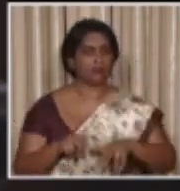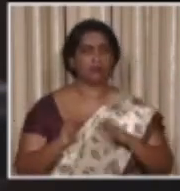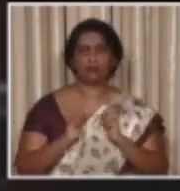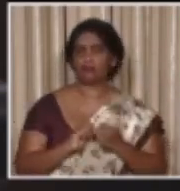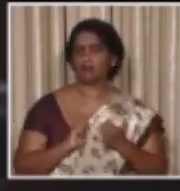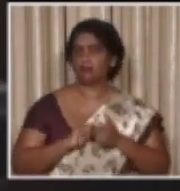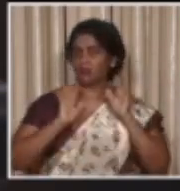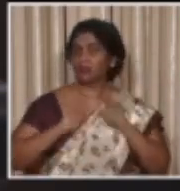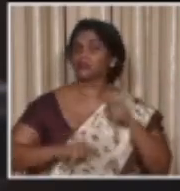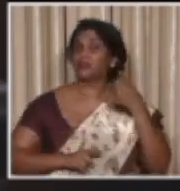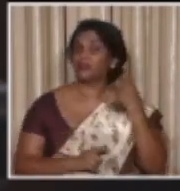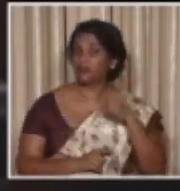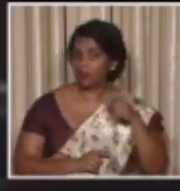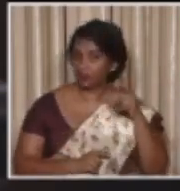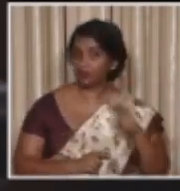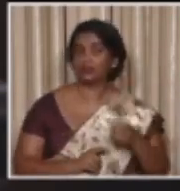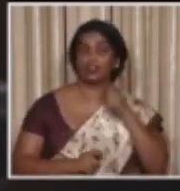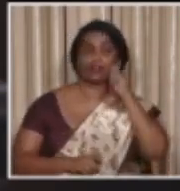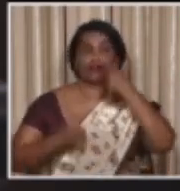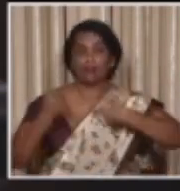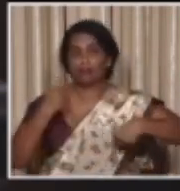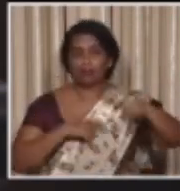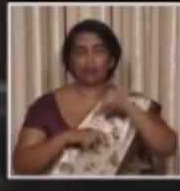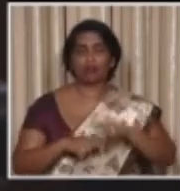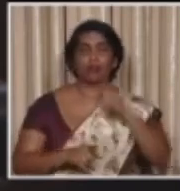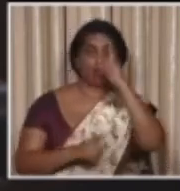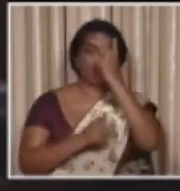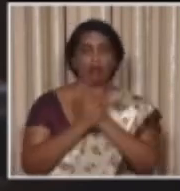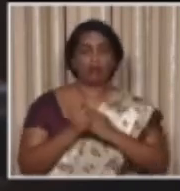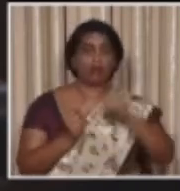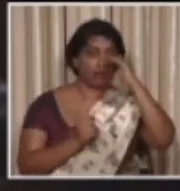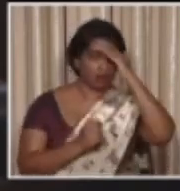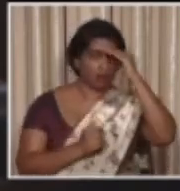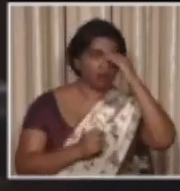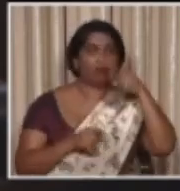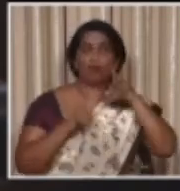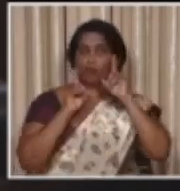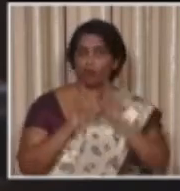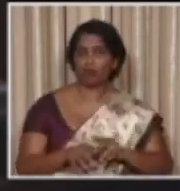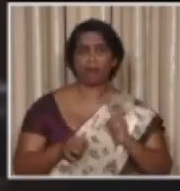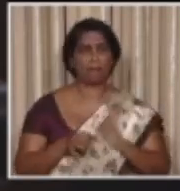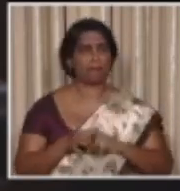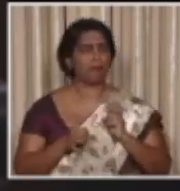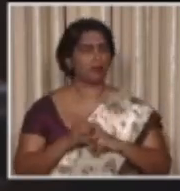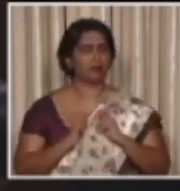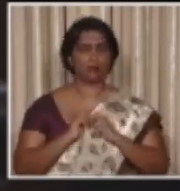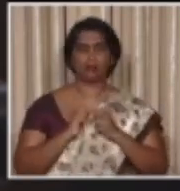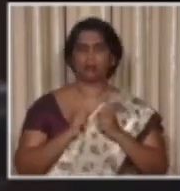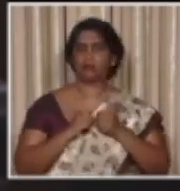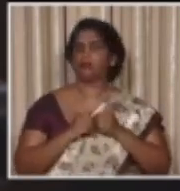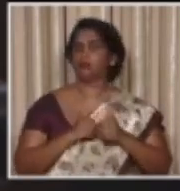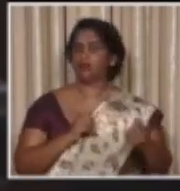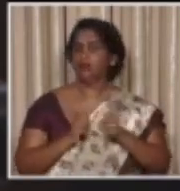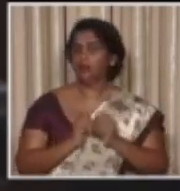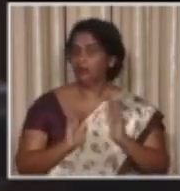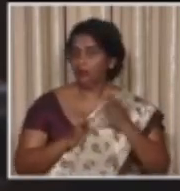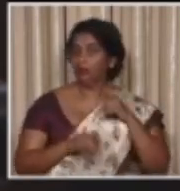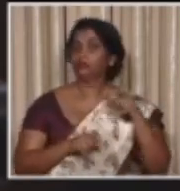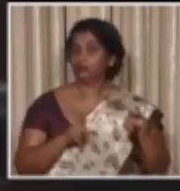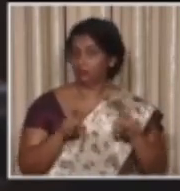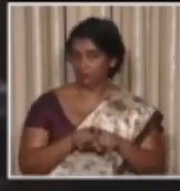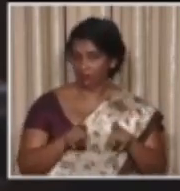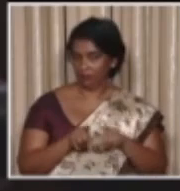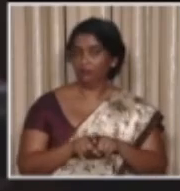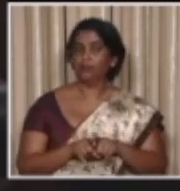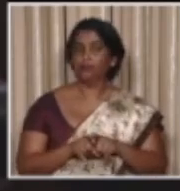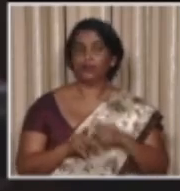தலைவர்களிடையிலே மக்களிடையிலே அந்த இனமத தூண்டுதலை ஏற்படுத்தி இருக்கின்றார்கள். இங்கு மத்திய மலை நாட்டின் மாத்தலையிலே இரத்தத்து